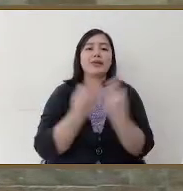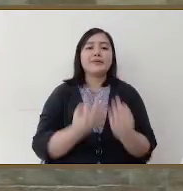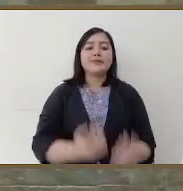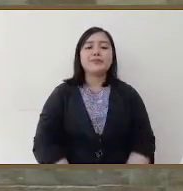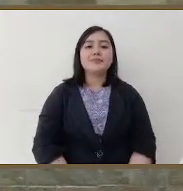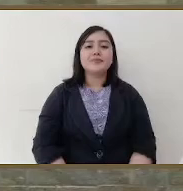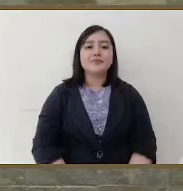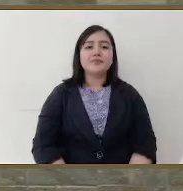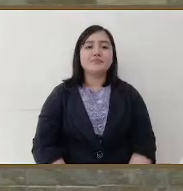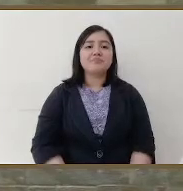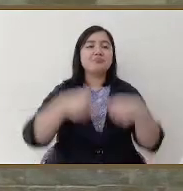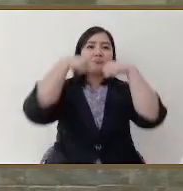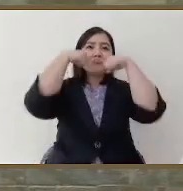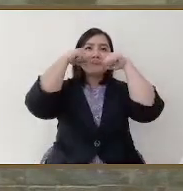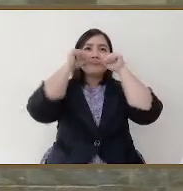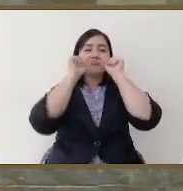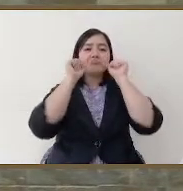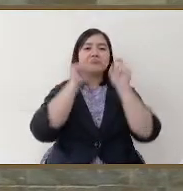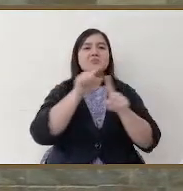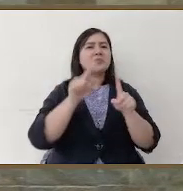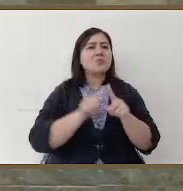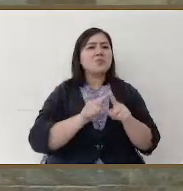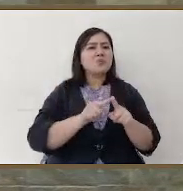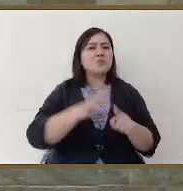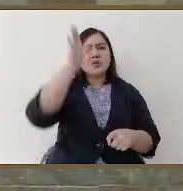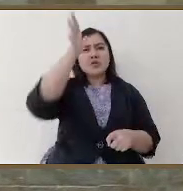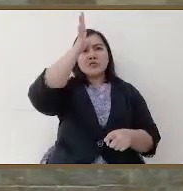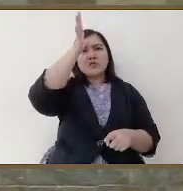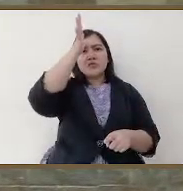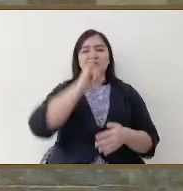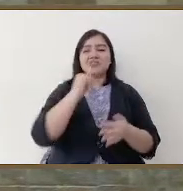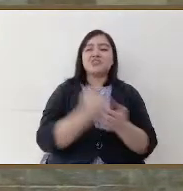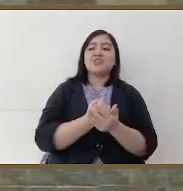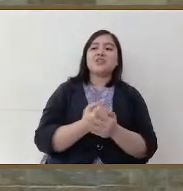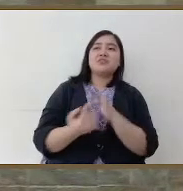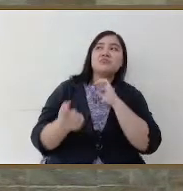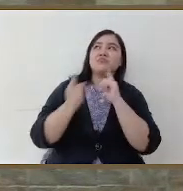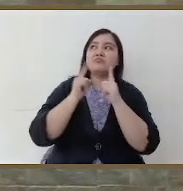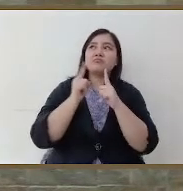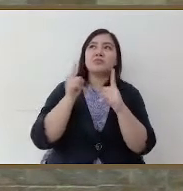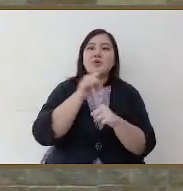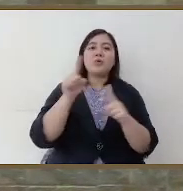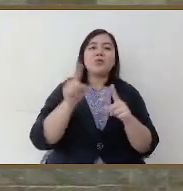Gaano kalungkot, mga kapatid, na ang tatay nakakapagsalita lang pagka nakainom.